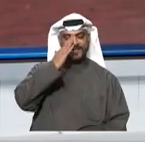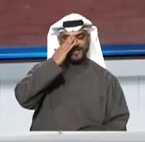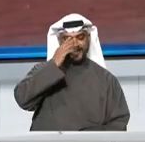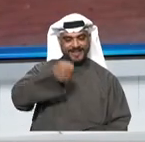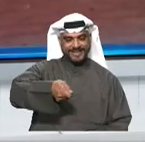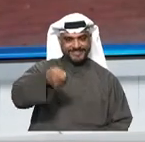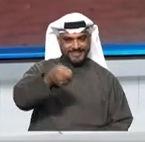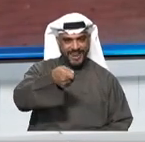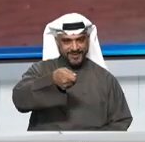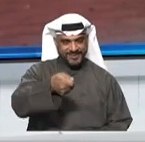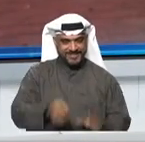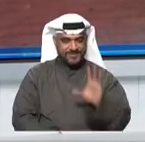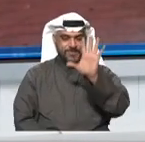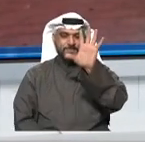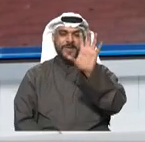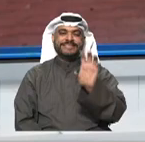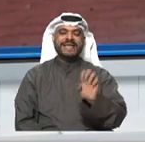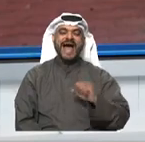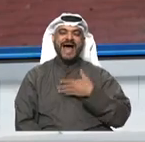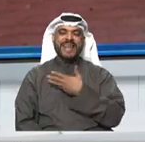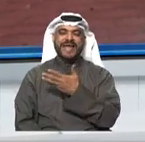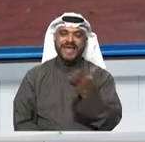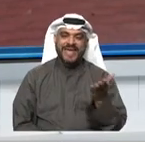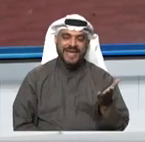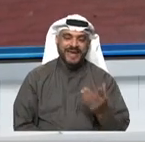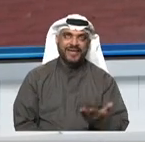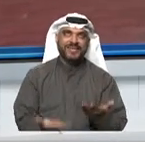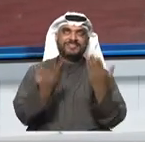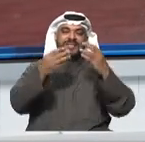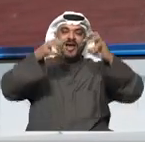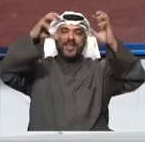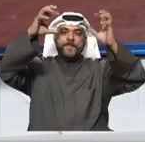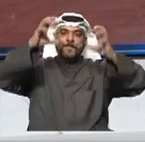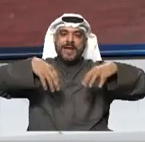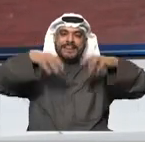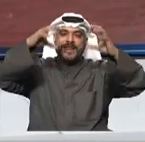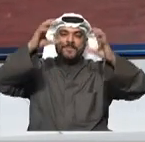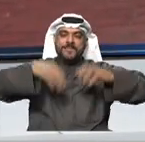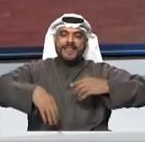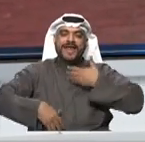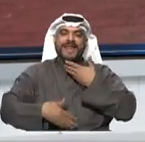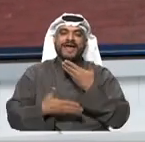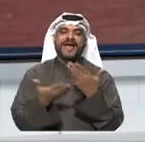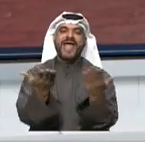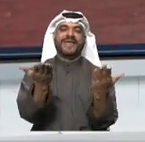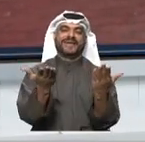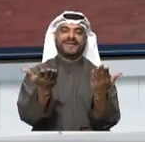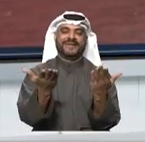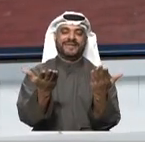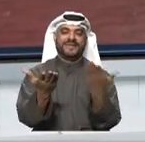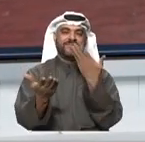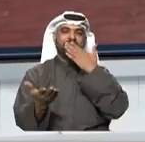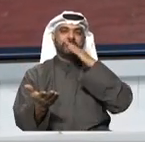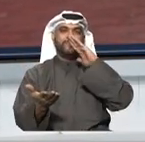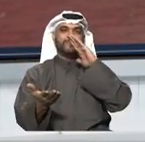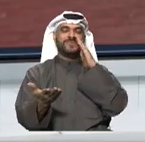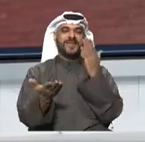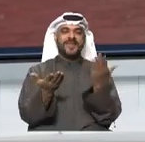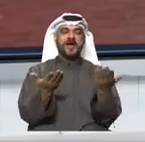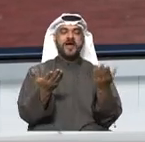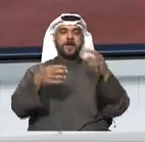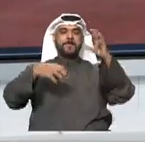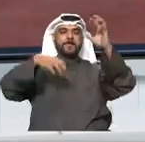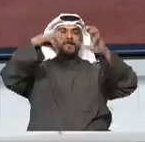مساكم الله بالخير أعزائي المشاهدين في نشرتنا الجوية لهذا اليوم. مطرنا بفضل الله ورحمته تأثرت البلاد بحالة